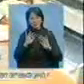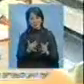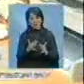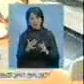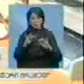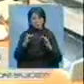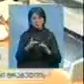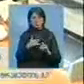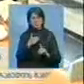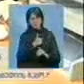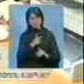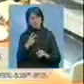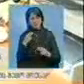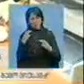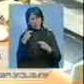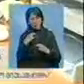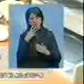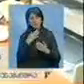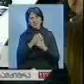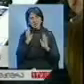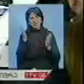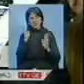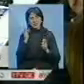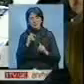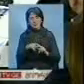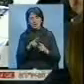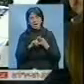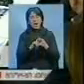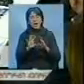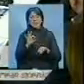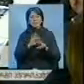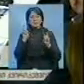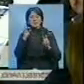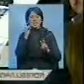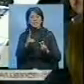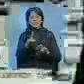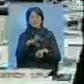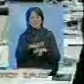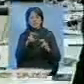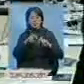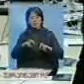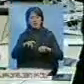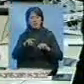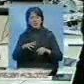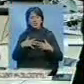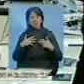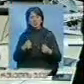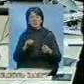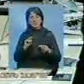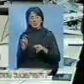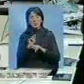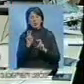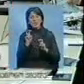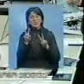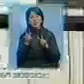დაღლილობა, გადაღლილობა, მე მინდა რომ ვიკონტროლო ყოველთვის ჩემი წნევა. არაგადამდებ დაავადებათა რისკ ფაქტორების კვლევის მიხედვით ჯანმრთელობის